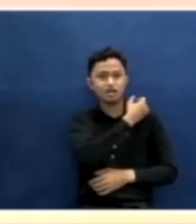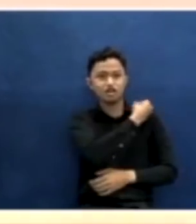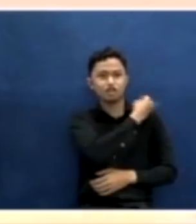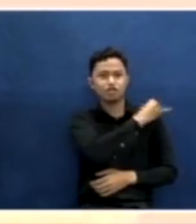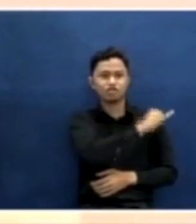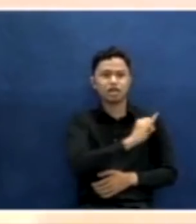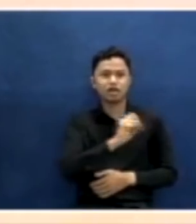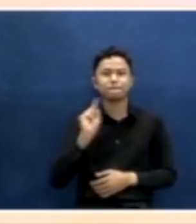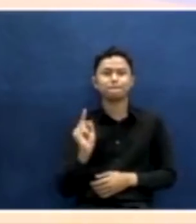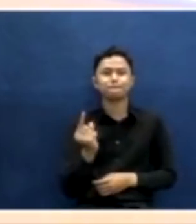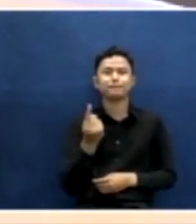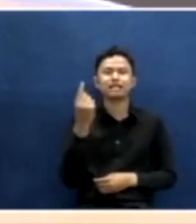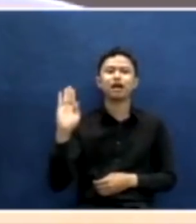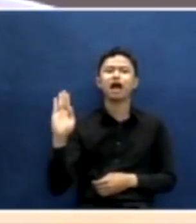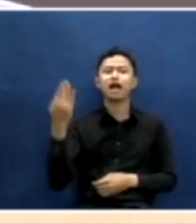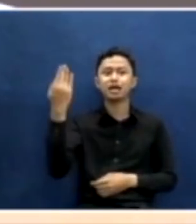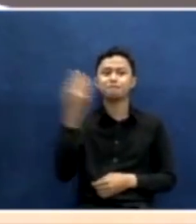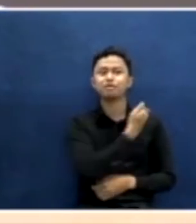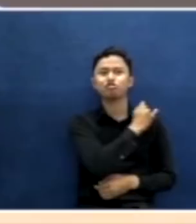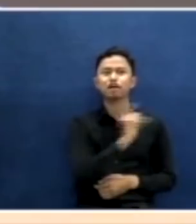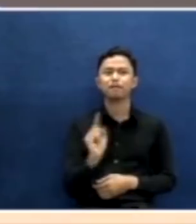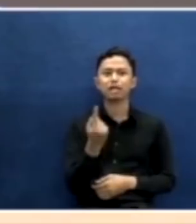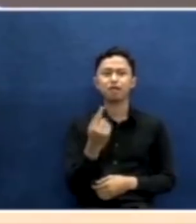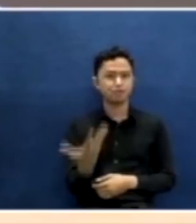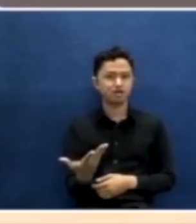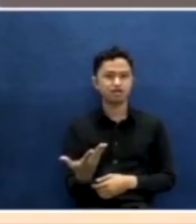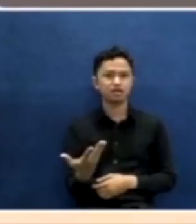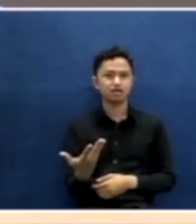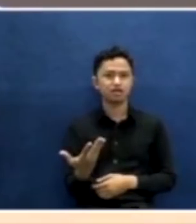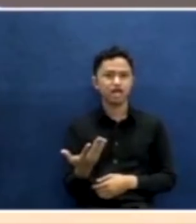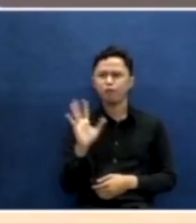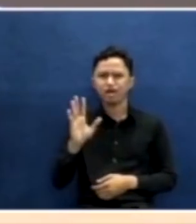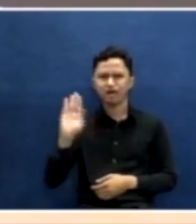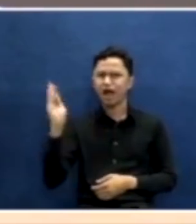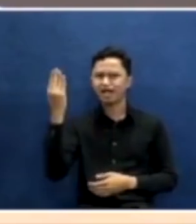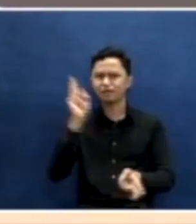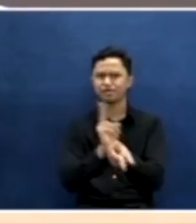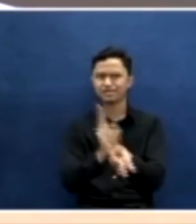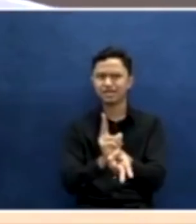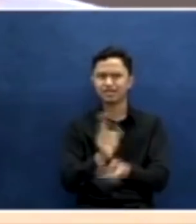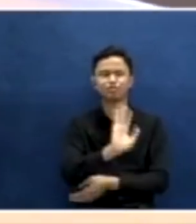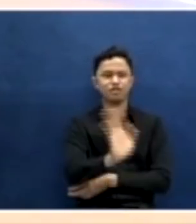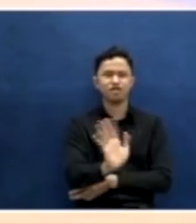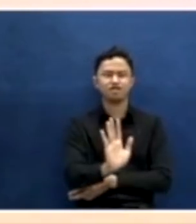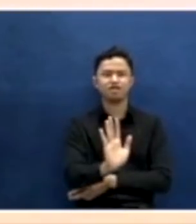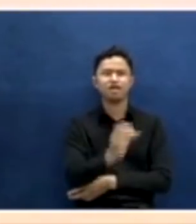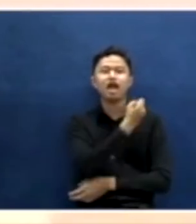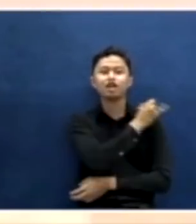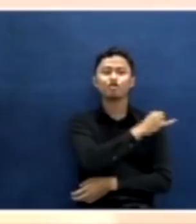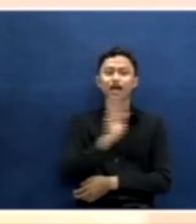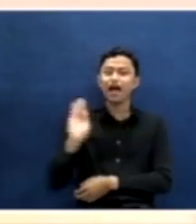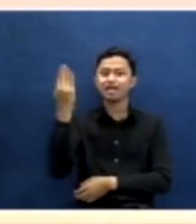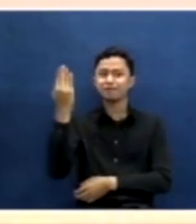pertama yang dilakukan oleh Adam dan Hawa Bukankah ketika Adam itu berzinah dosa pertama yang dilakukan Nabi Adam